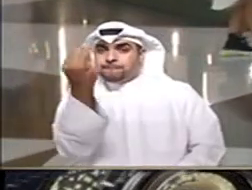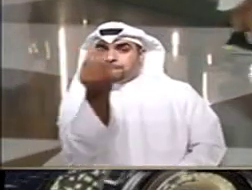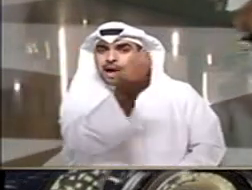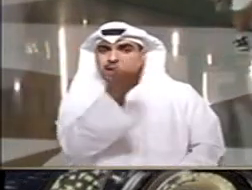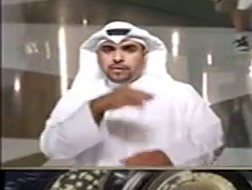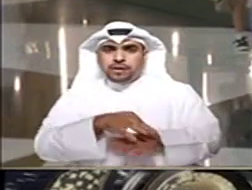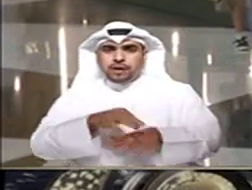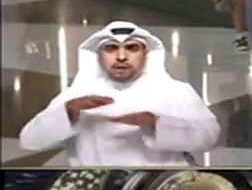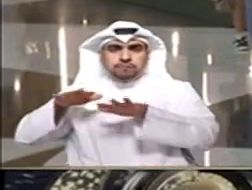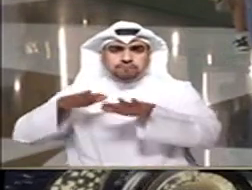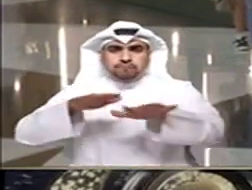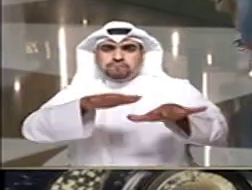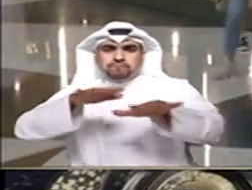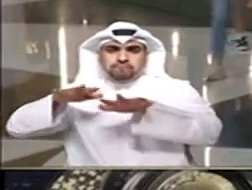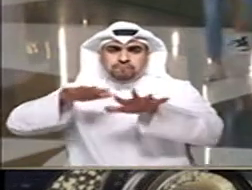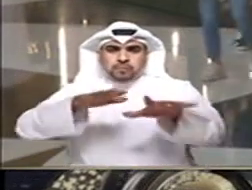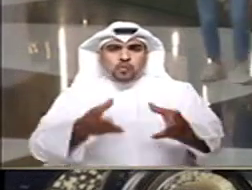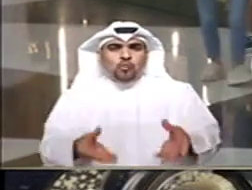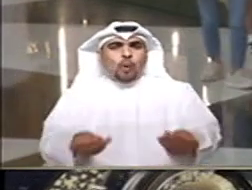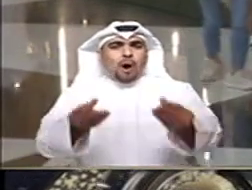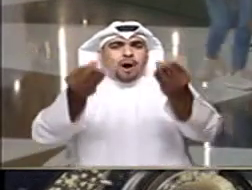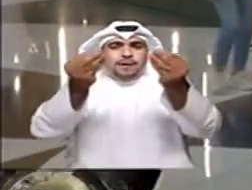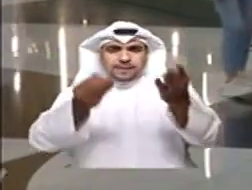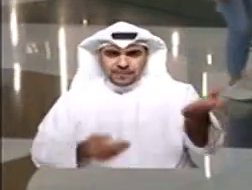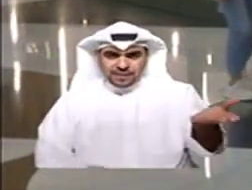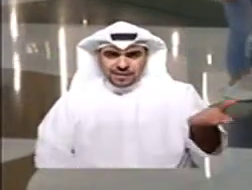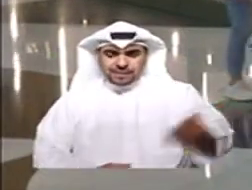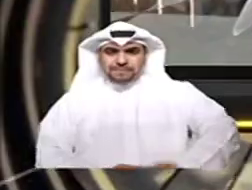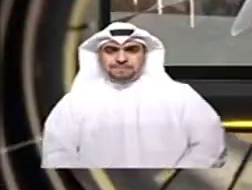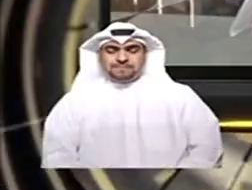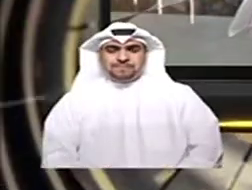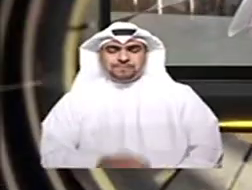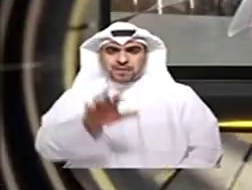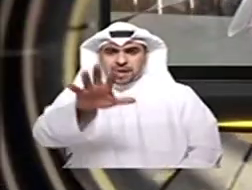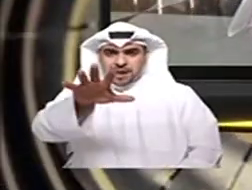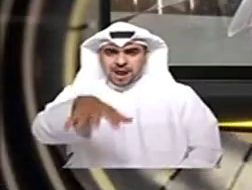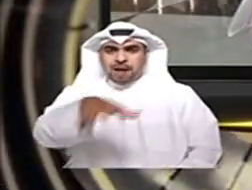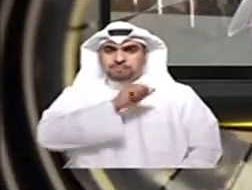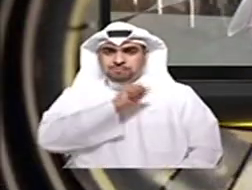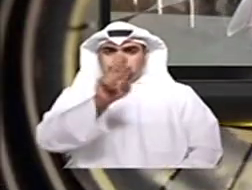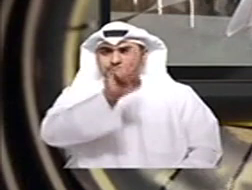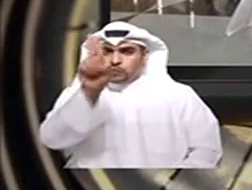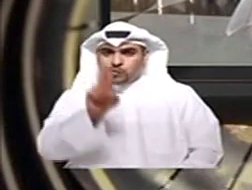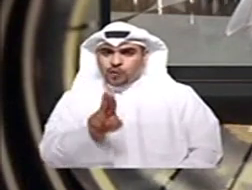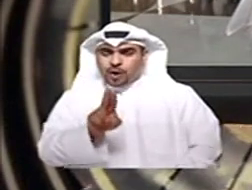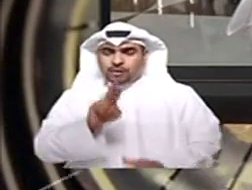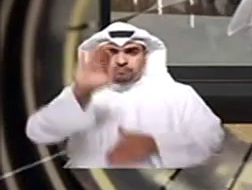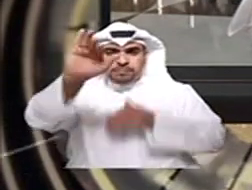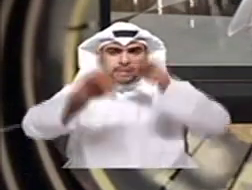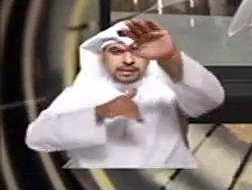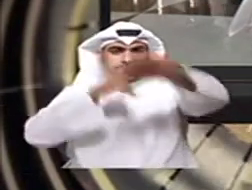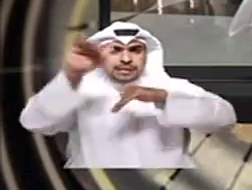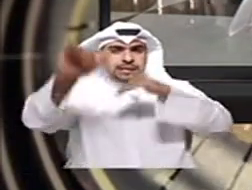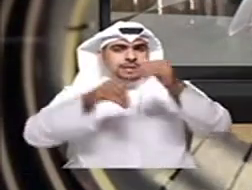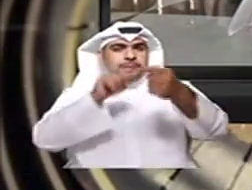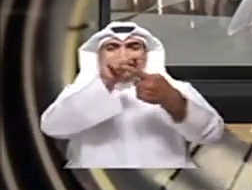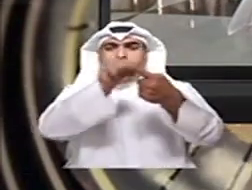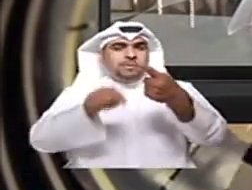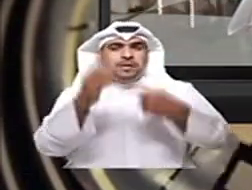والحضور والمقيمين في هذه الفعالية. نعم، وكيف هي نسبة الحضور في هذا المعرض وائل؟